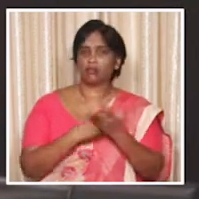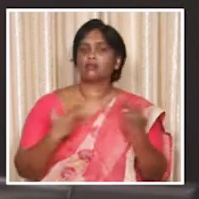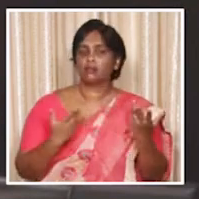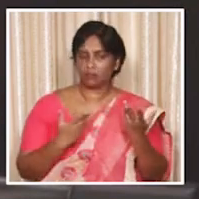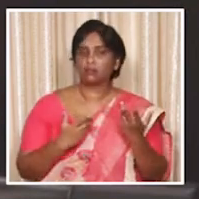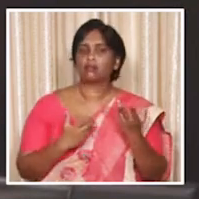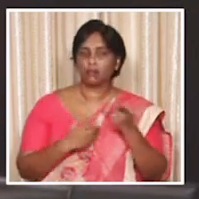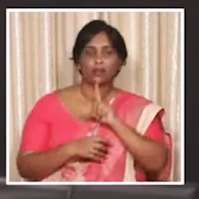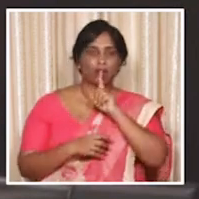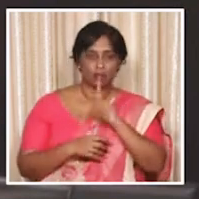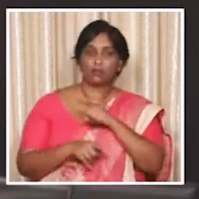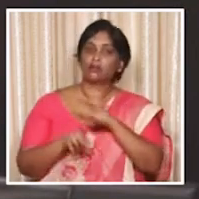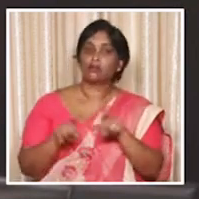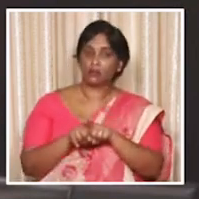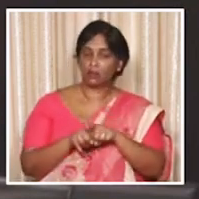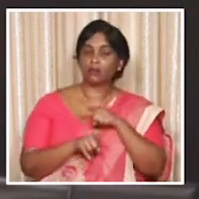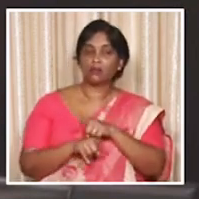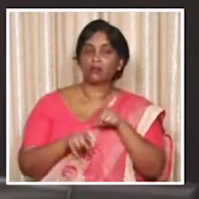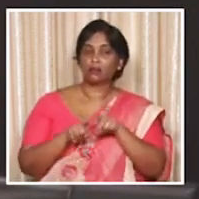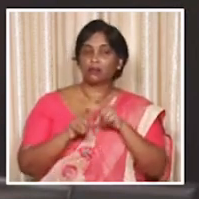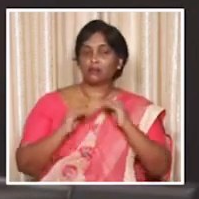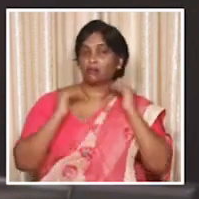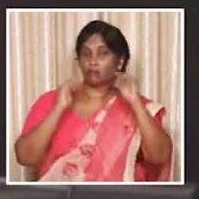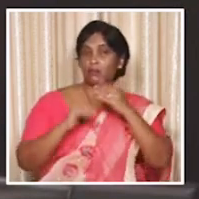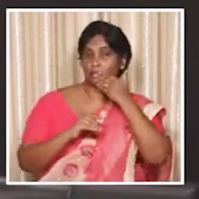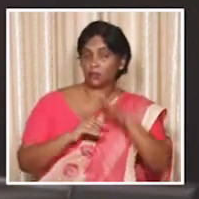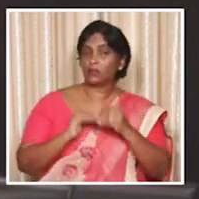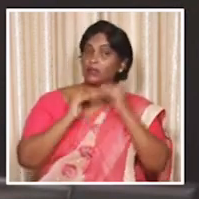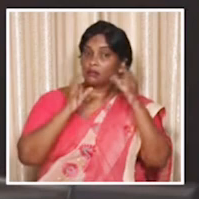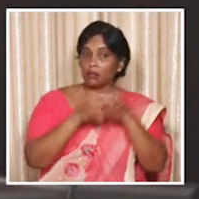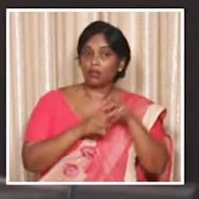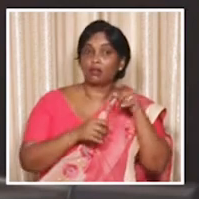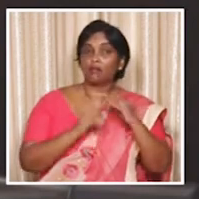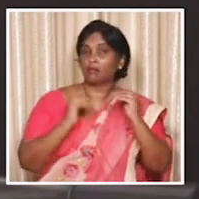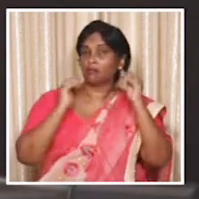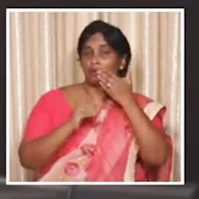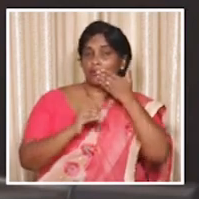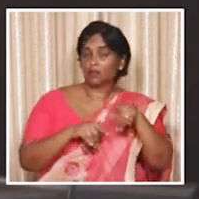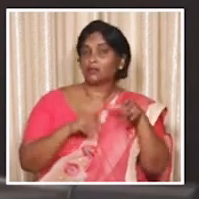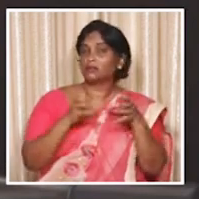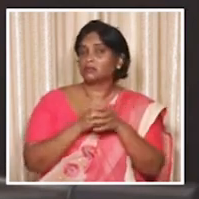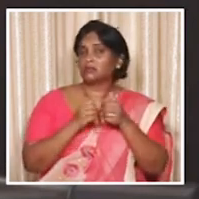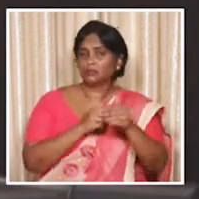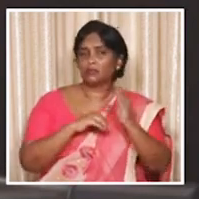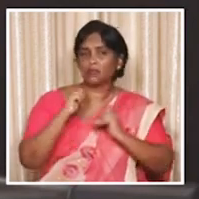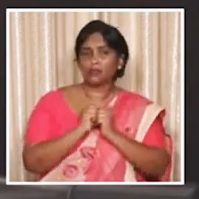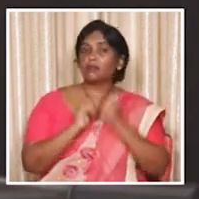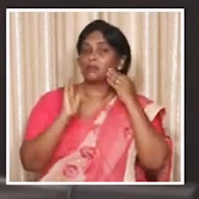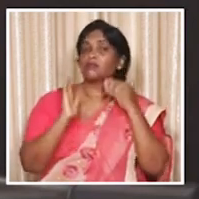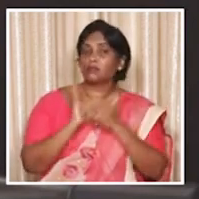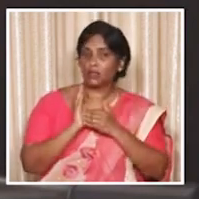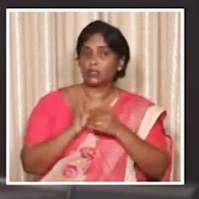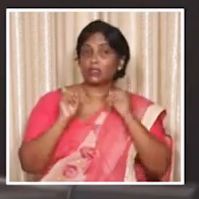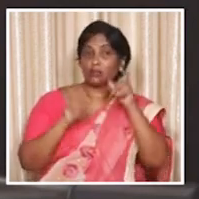එක සඳහන් වුණා. ඒ වගේම මේ හයි පර්ෆෝමන්ස් සෙන්ටර් එකක් තිබුණට ඒකෙන් හයි පර්ෆෝමන්ස් සෙන්ටර් එකකින් සිදුවිය යුතු කාරණාව